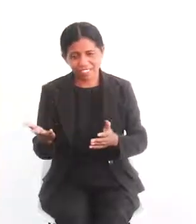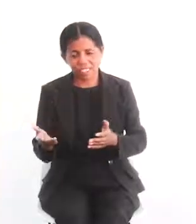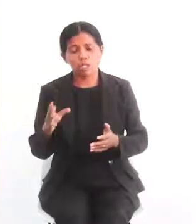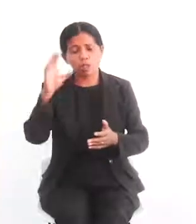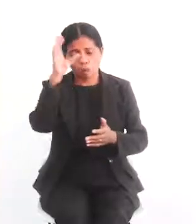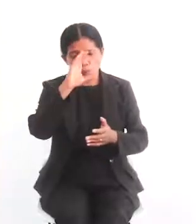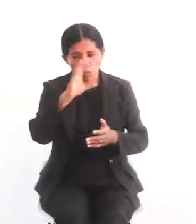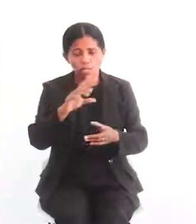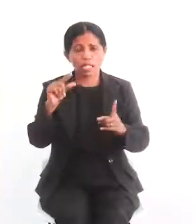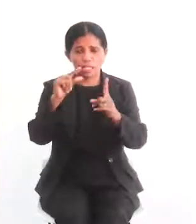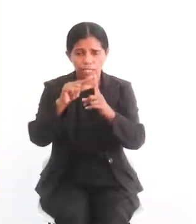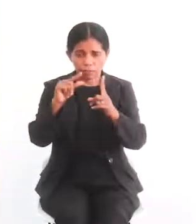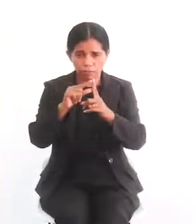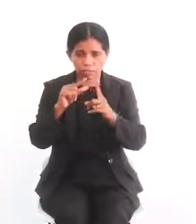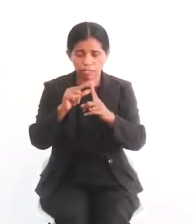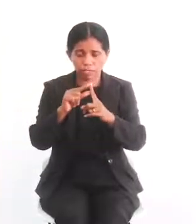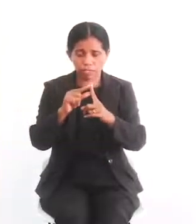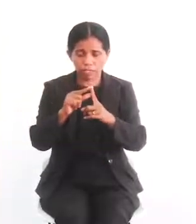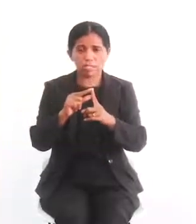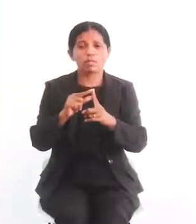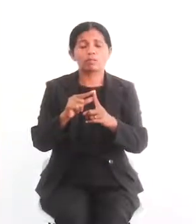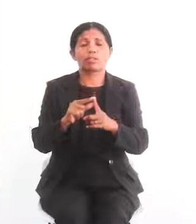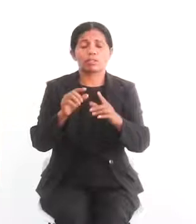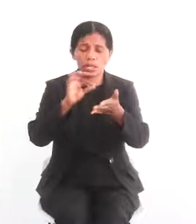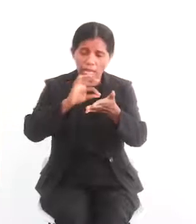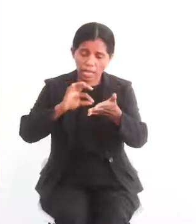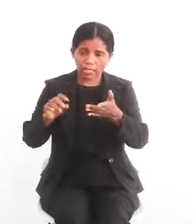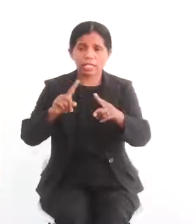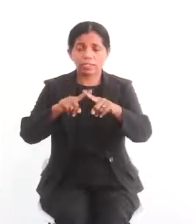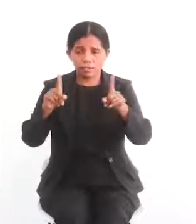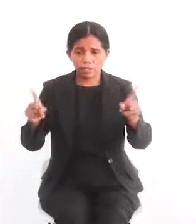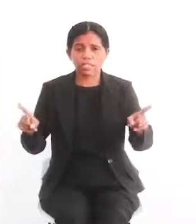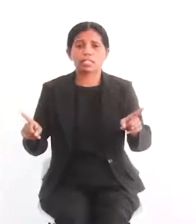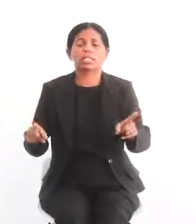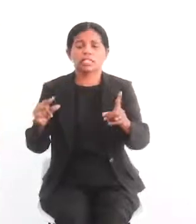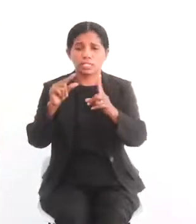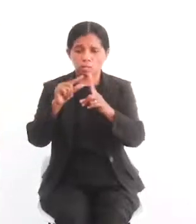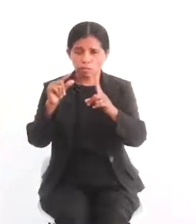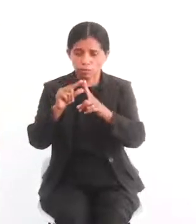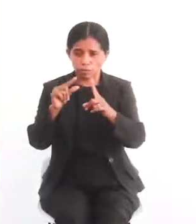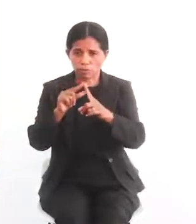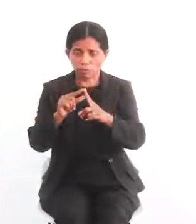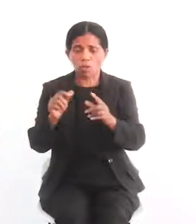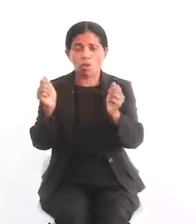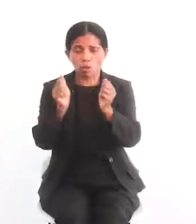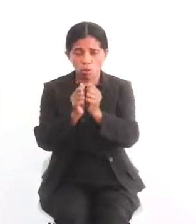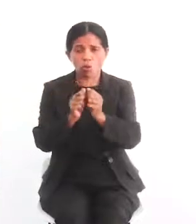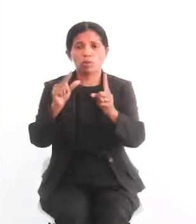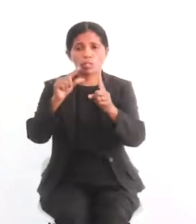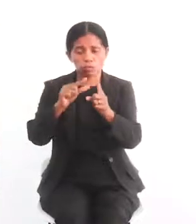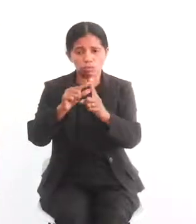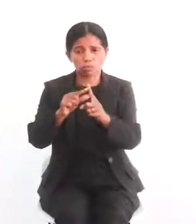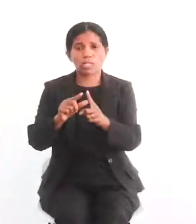identifica lefuan ide idak ni hun ka lefuan base. No hakerek diferensa entre lefuan base ho lefuan dobrado